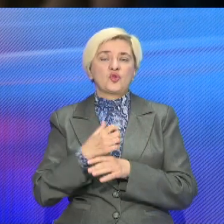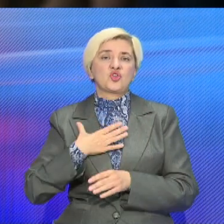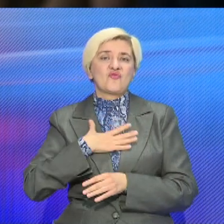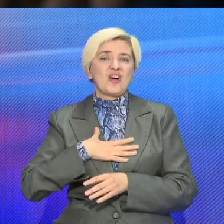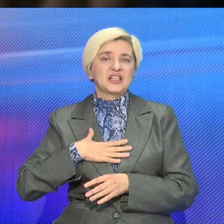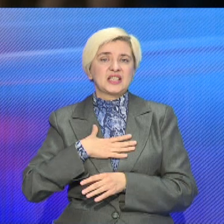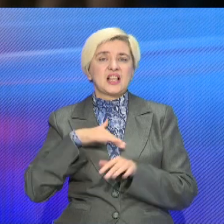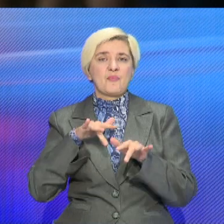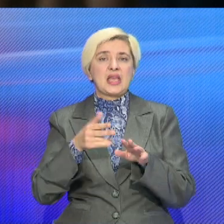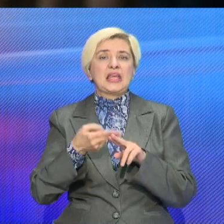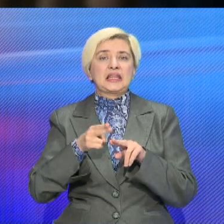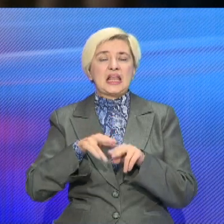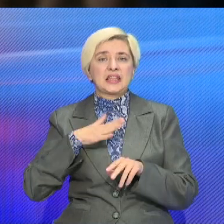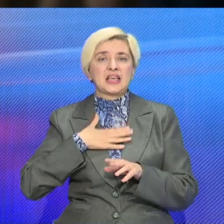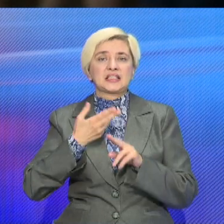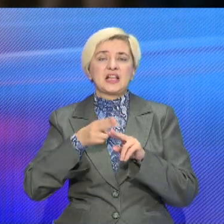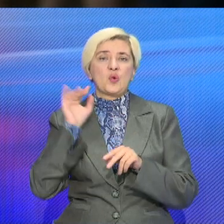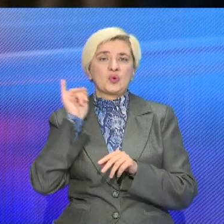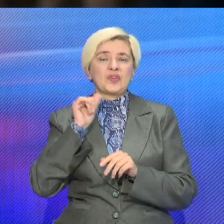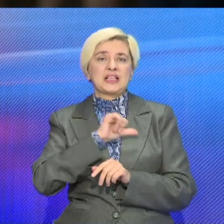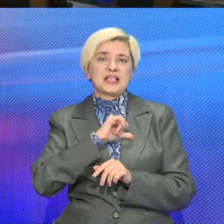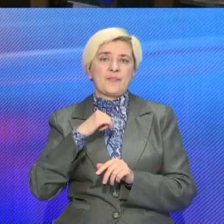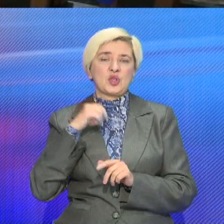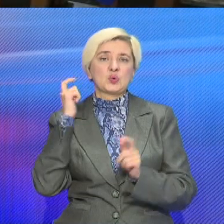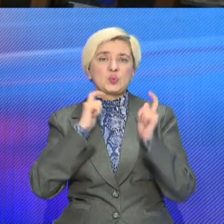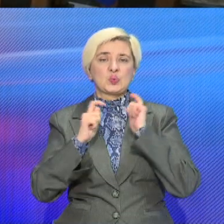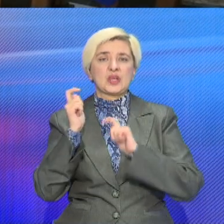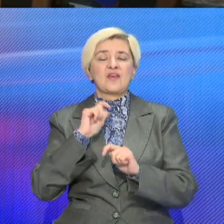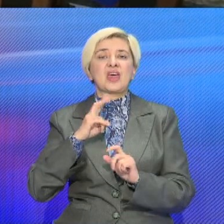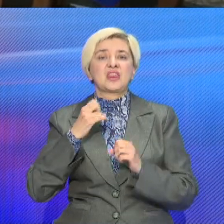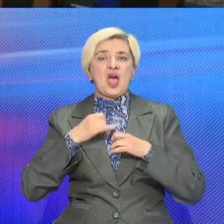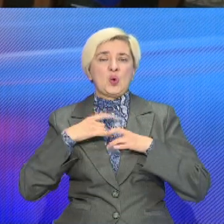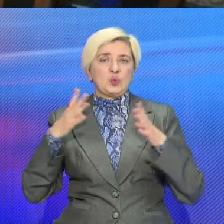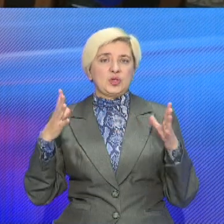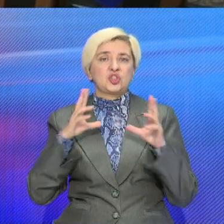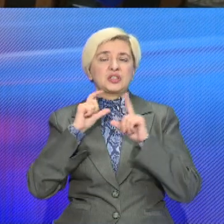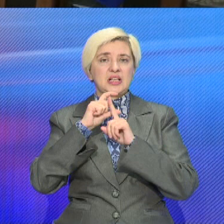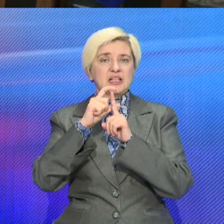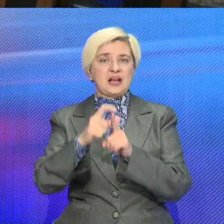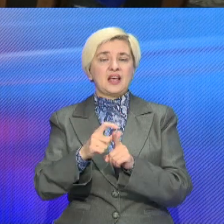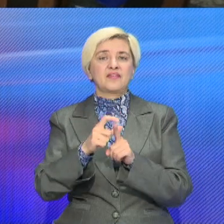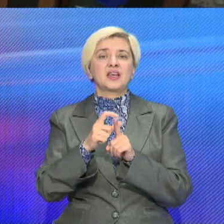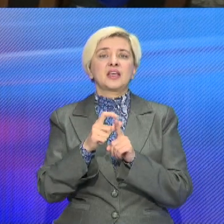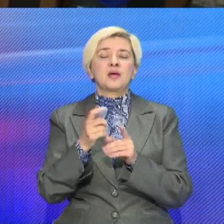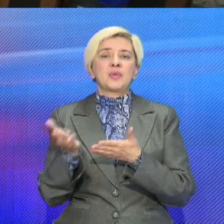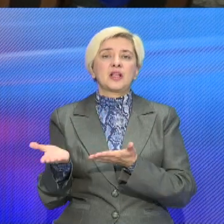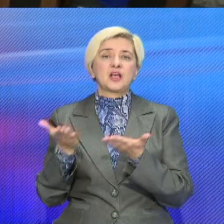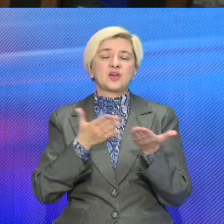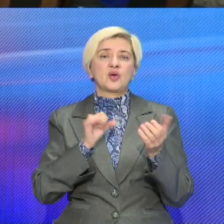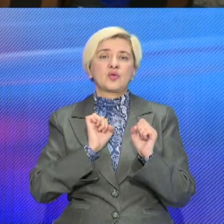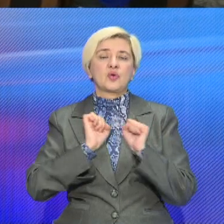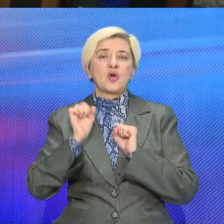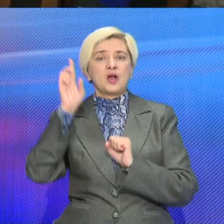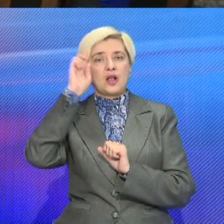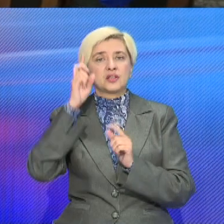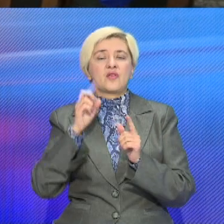и для нас, и для университета, и, конечно, для самих студентов. На урачыстасць прынясення клятвы заўсёды запрашаецца кіраўніцтва дзяржаўнага